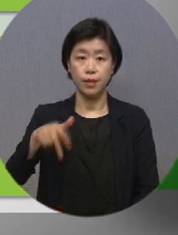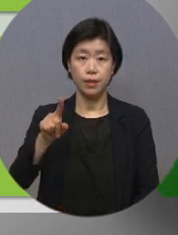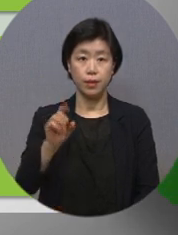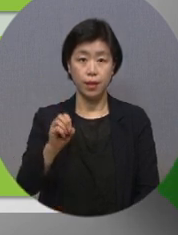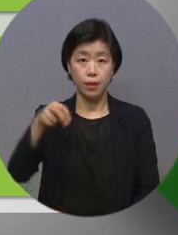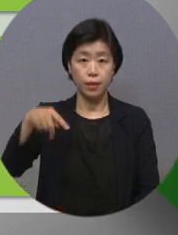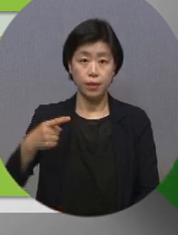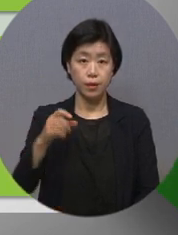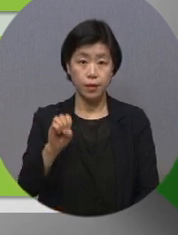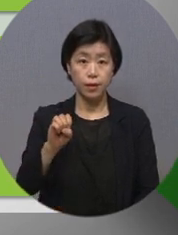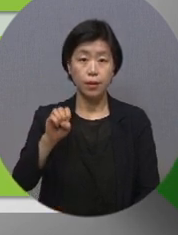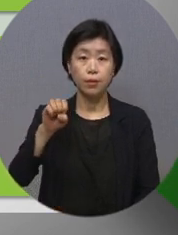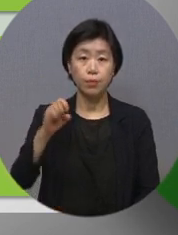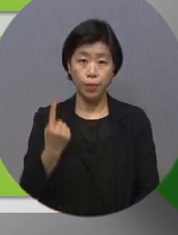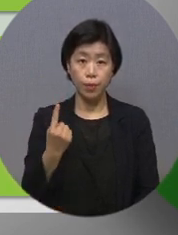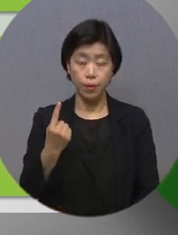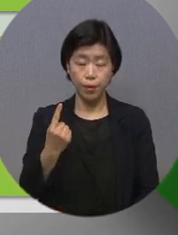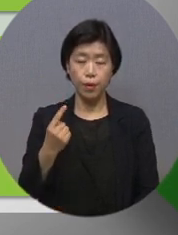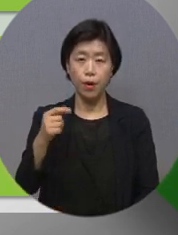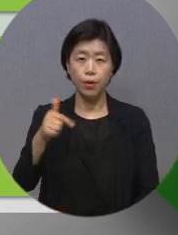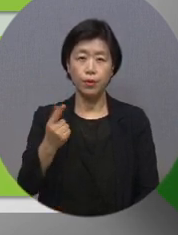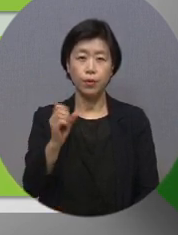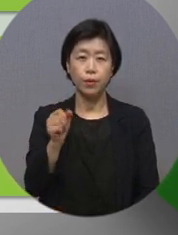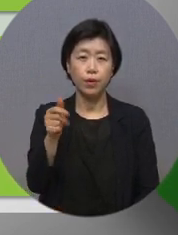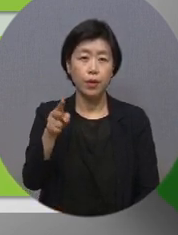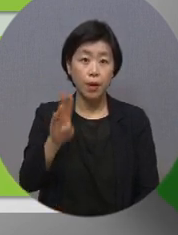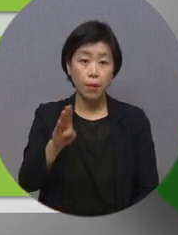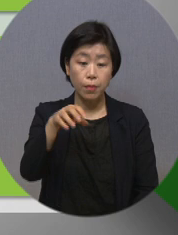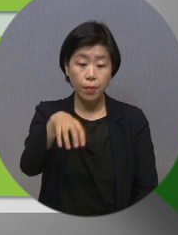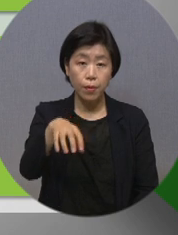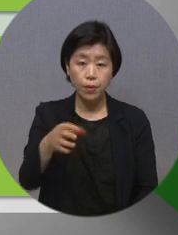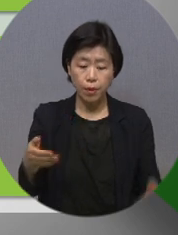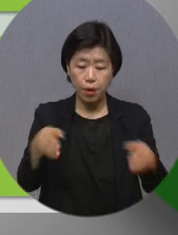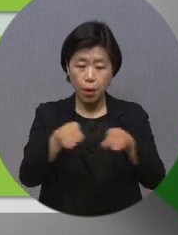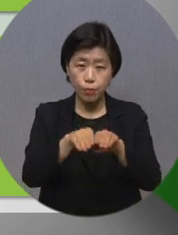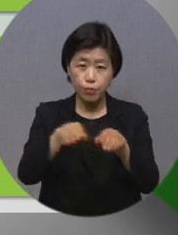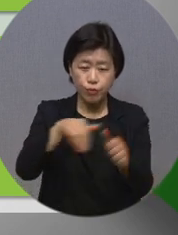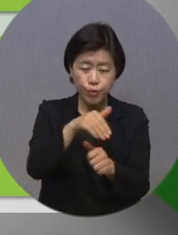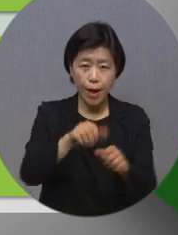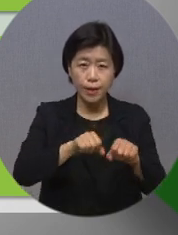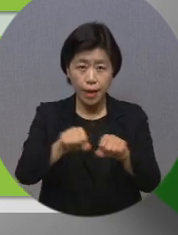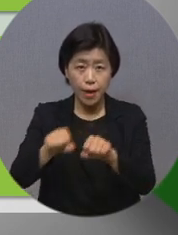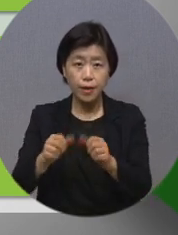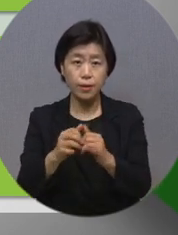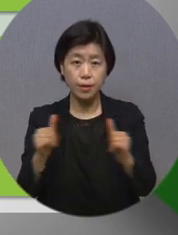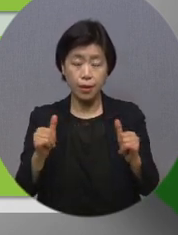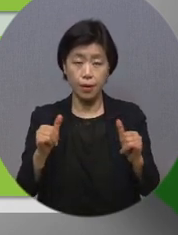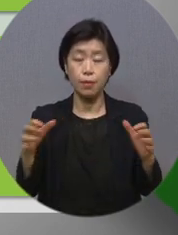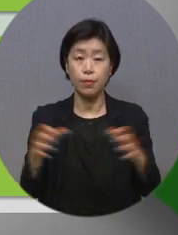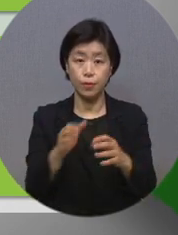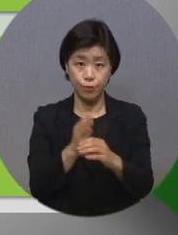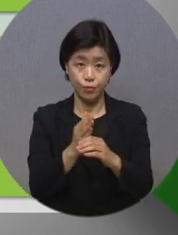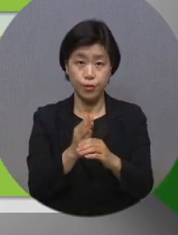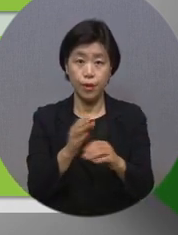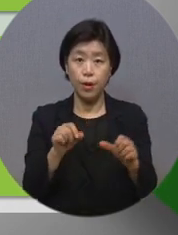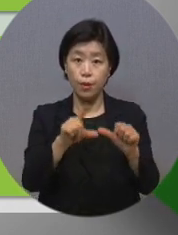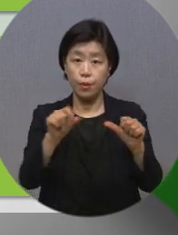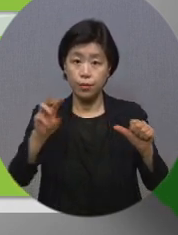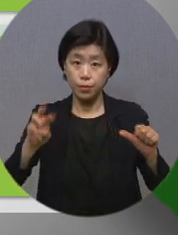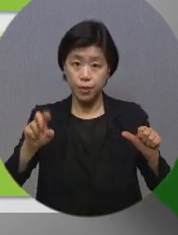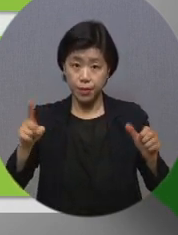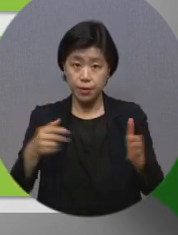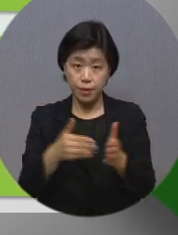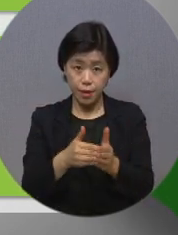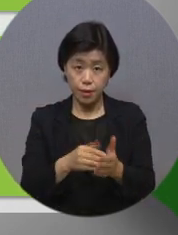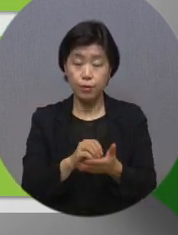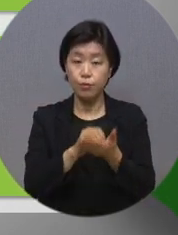장승포 농협에서 건물 청소원을 모집합니다. 접수 마감일은 5월 31일까지며 근무지는